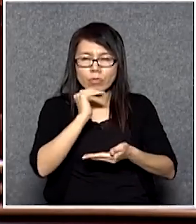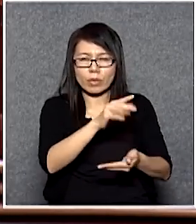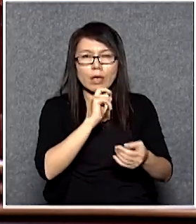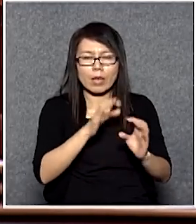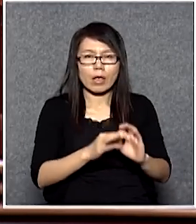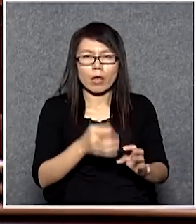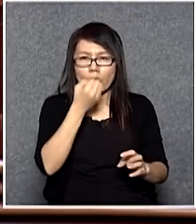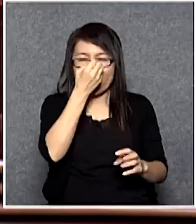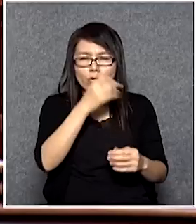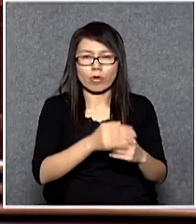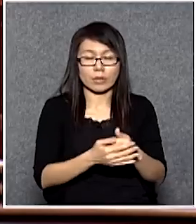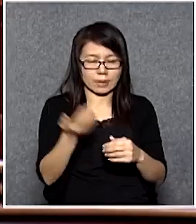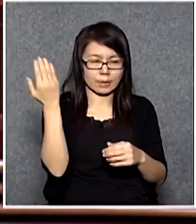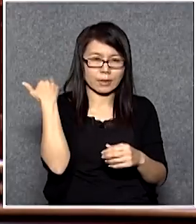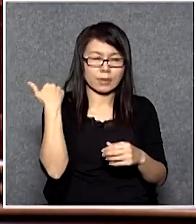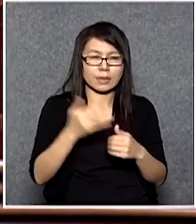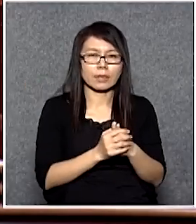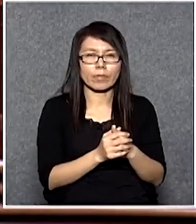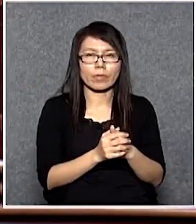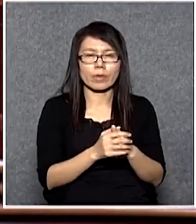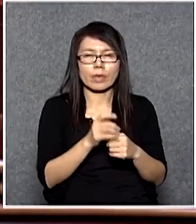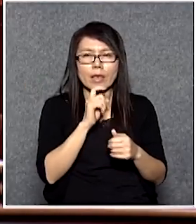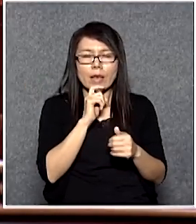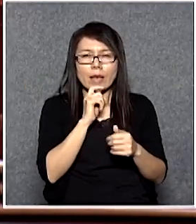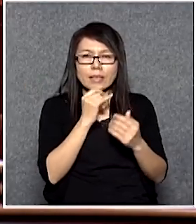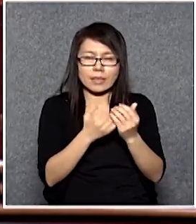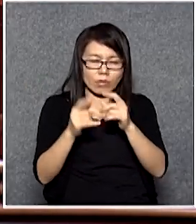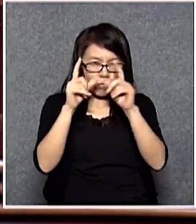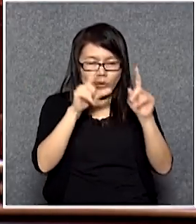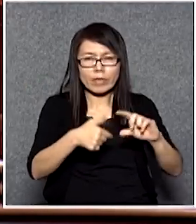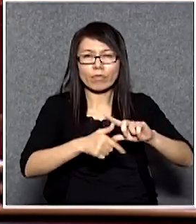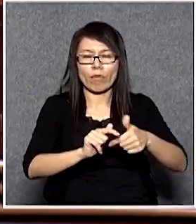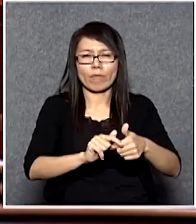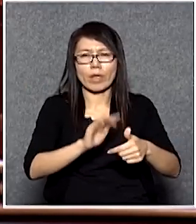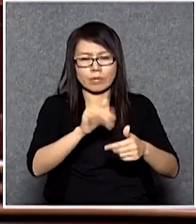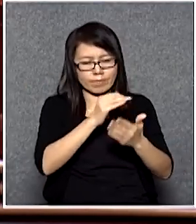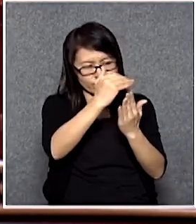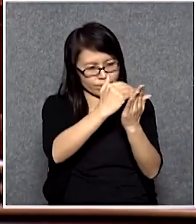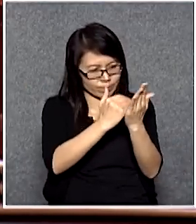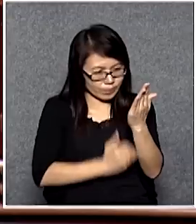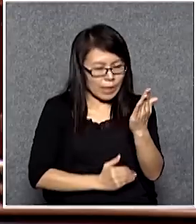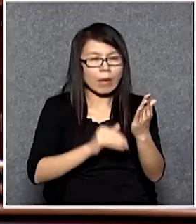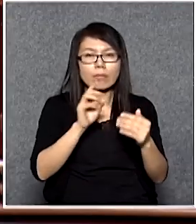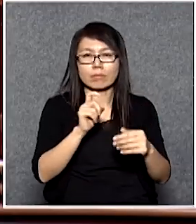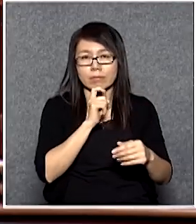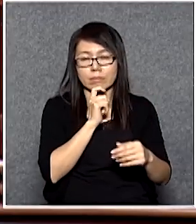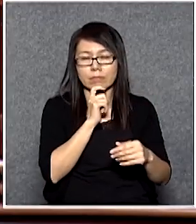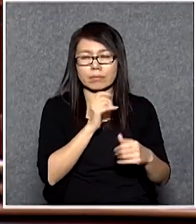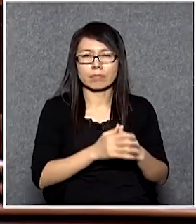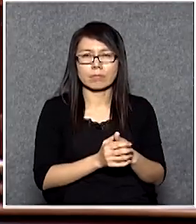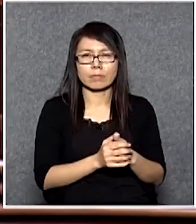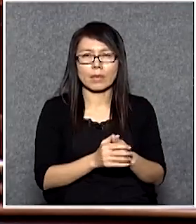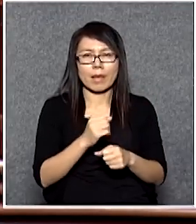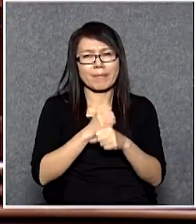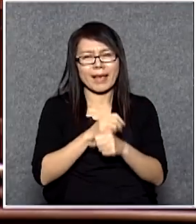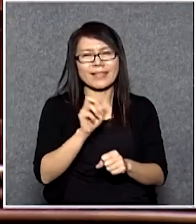港當時的價值生活方式列了出來，馬照